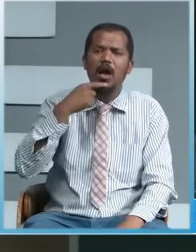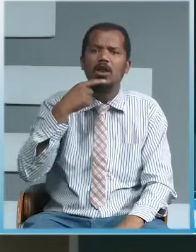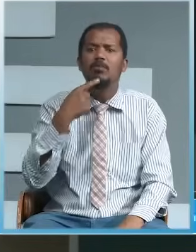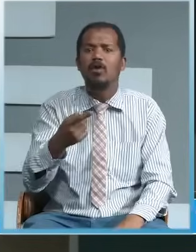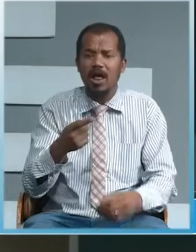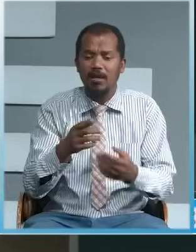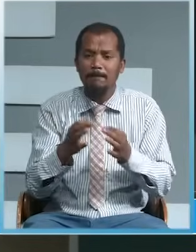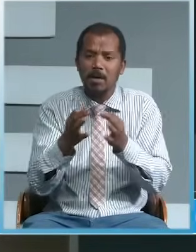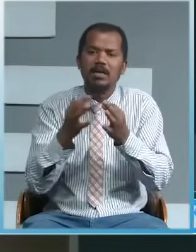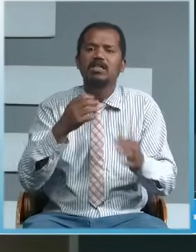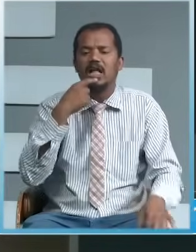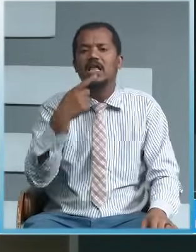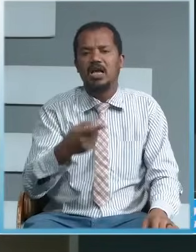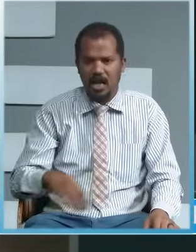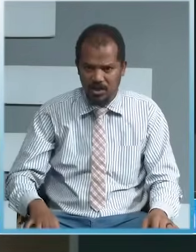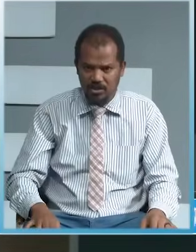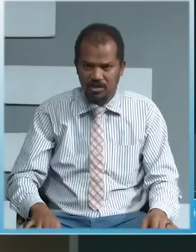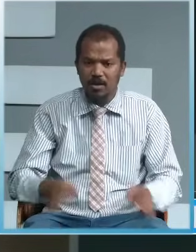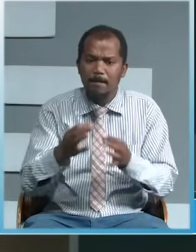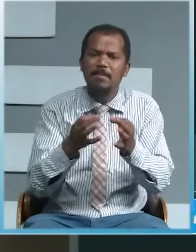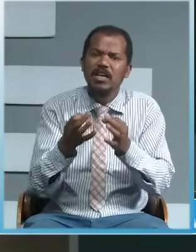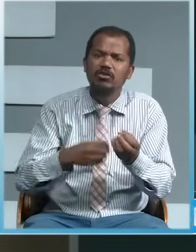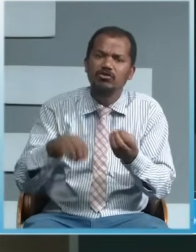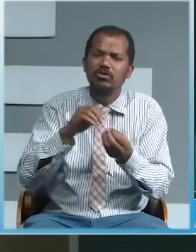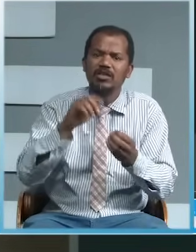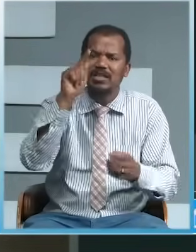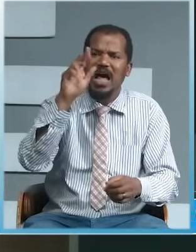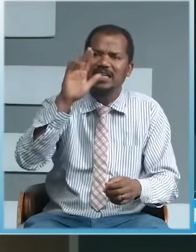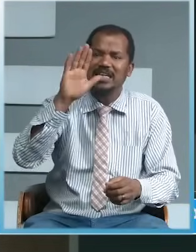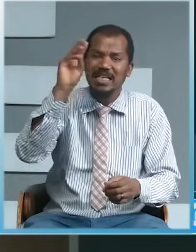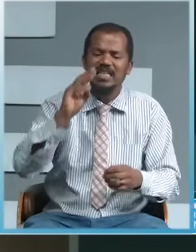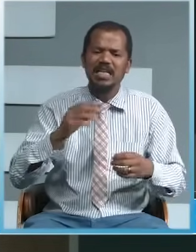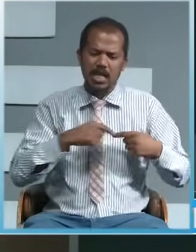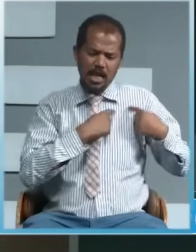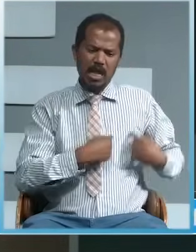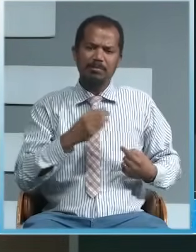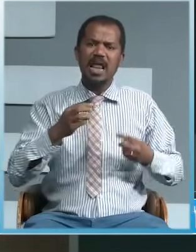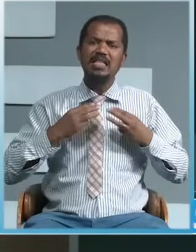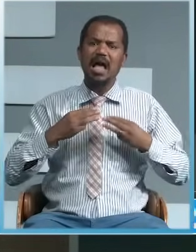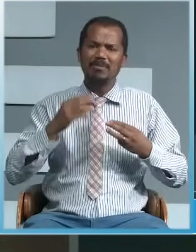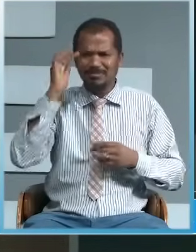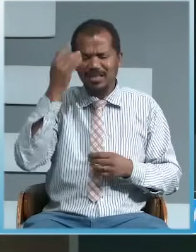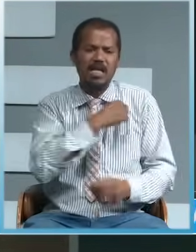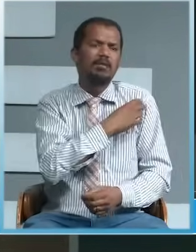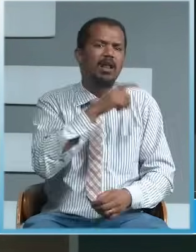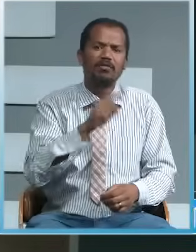በሚል እንደሆነ በመግለጫ ተቆማለች። መግለጫው አክሎ ናርገስ የልብና የሳምባ ህክምና